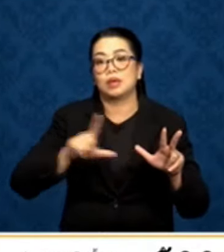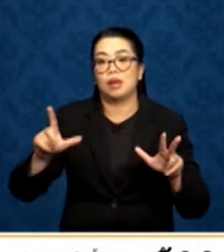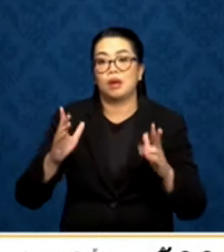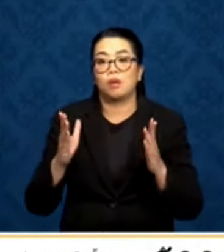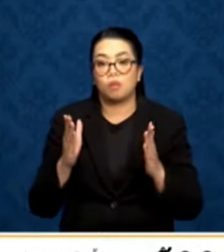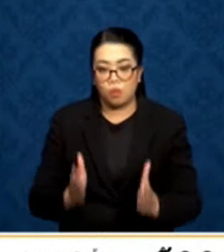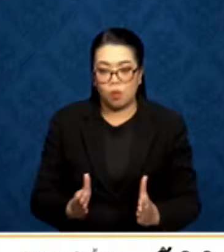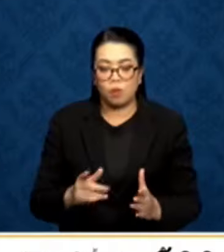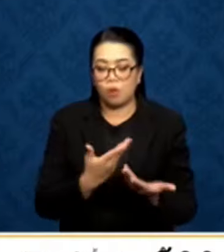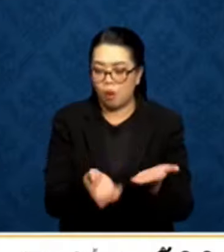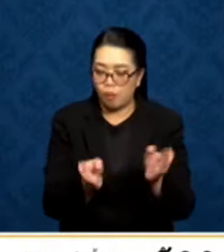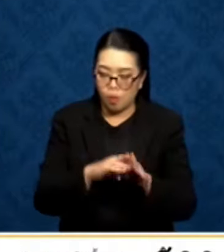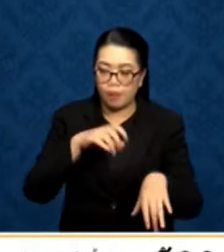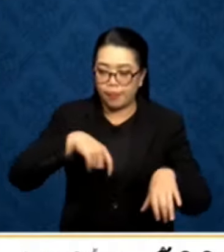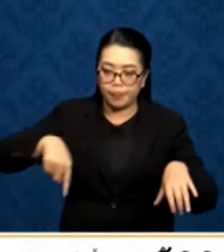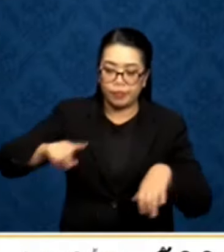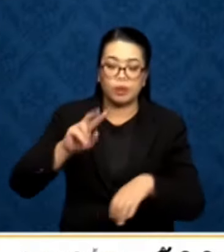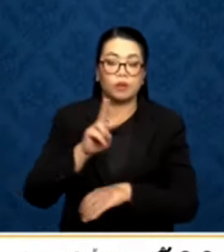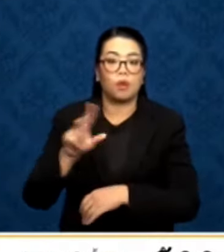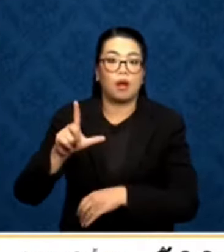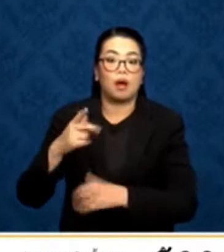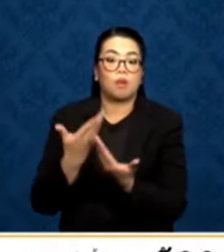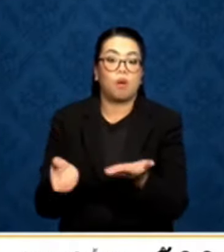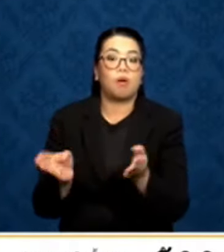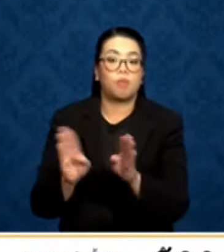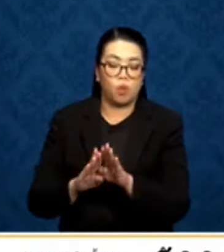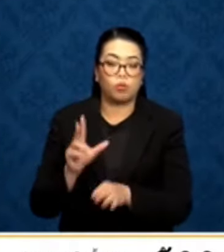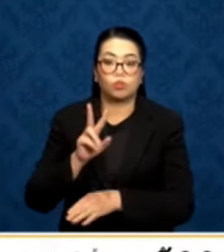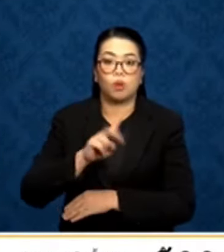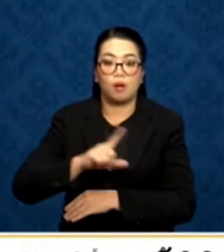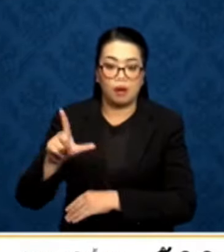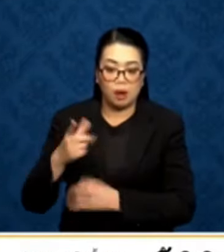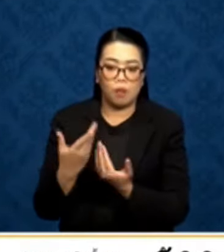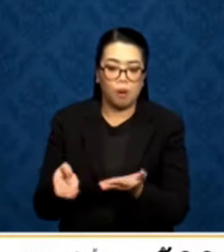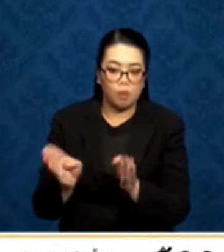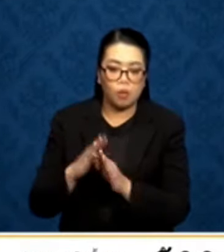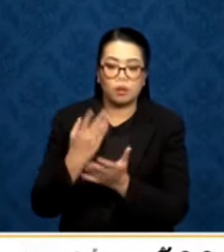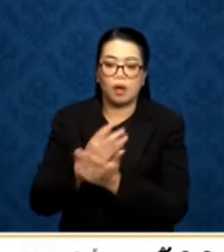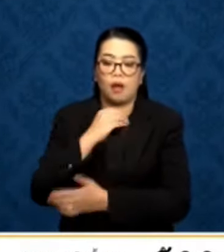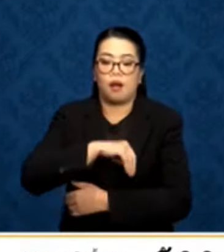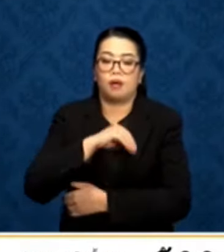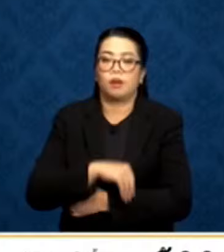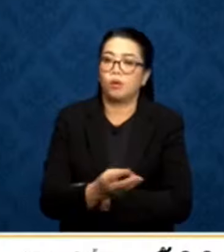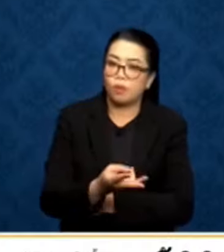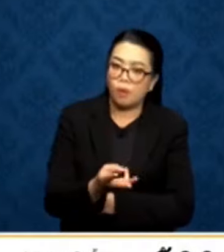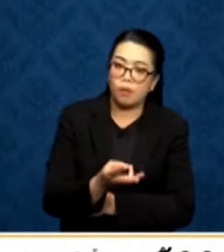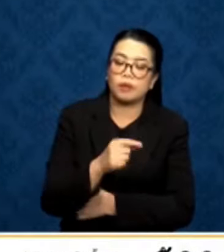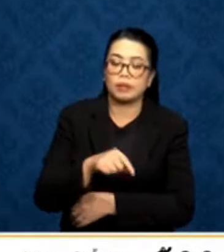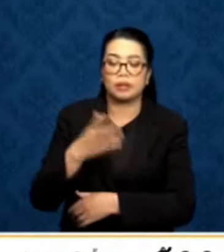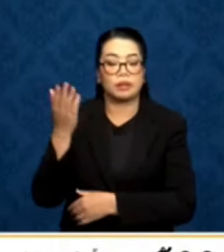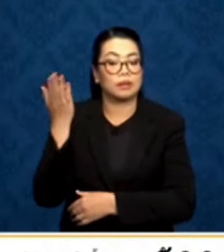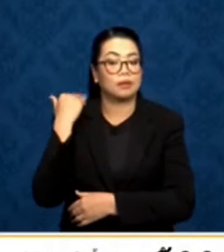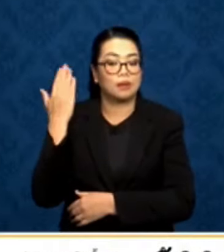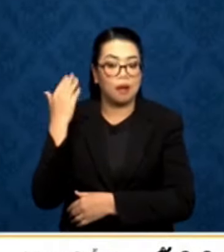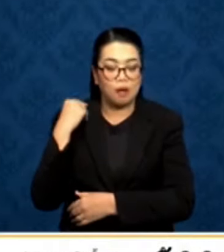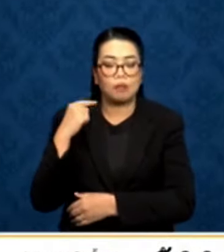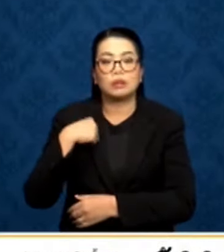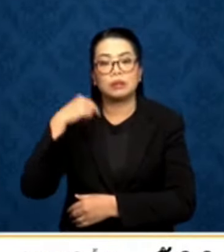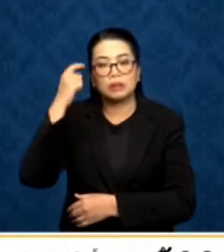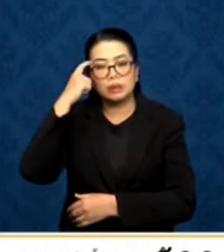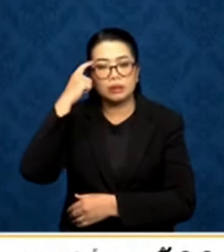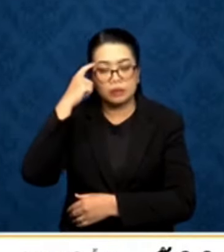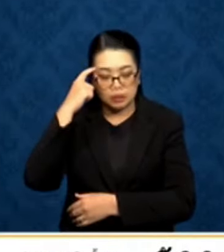ประธานครับแล้วก็ก็ประมาณ 2ล้านครัวเรือนนั้นเนี่ยเป็นครัวเรือนของผู้ที่มีรายได้น้อยนะครับซึ่งจากที่ผ่านมานะครับ